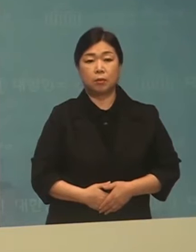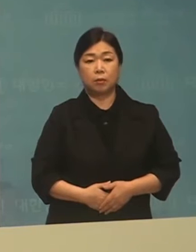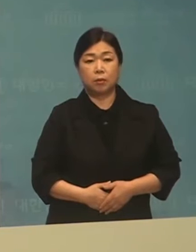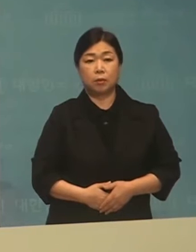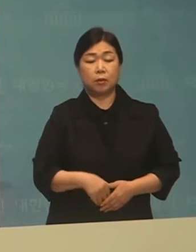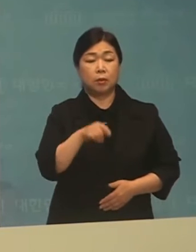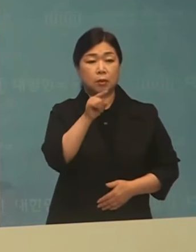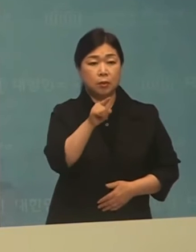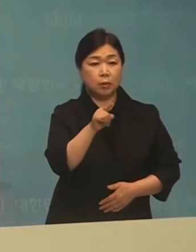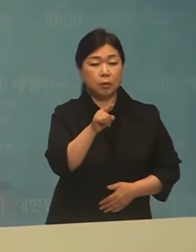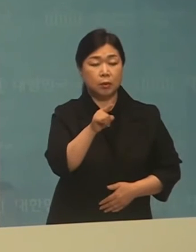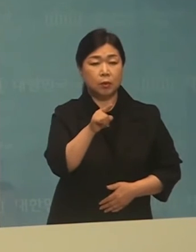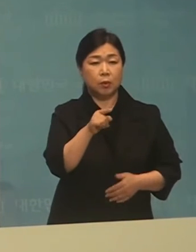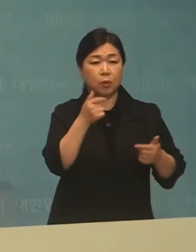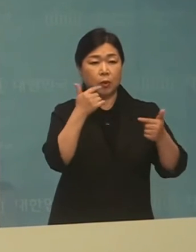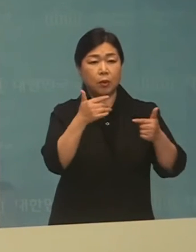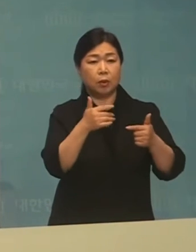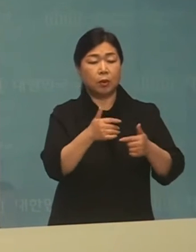농현,